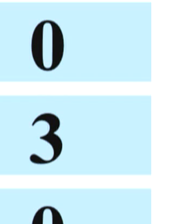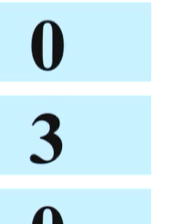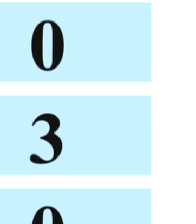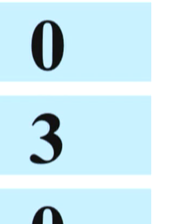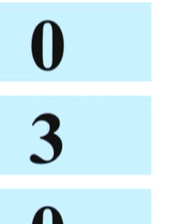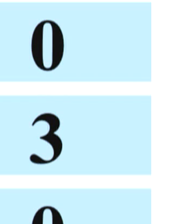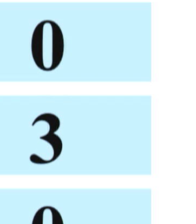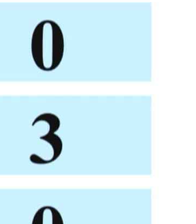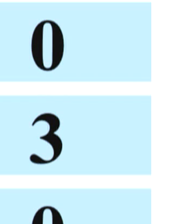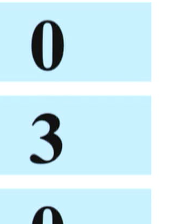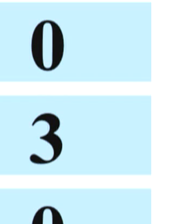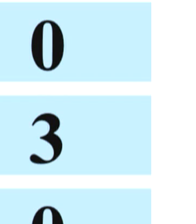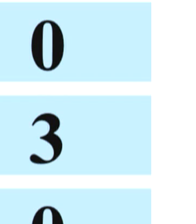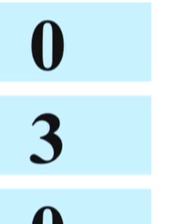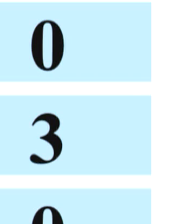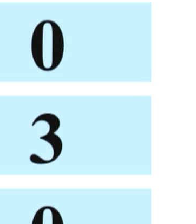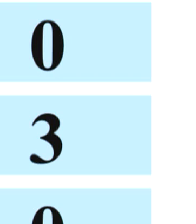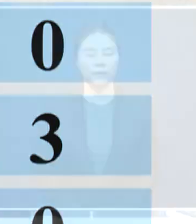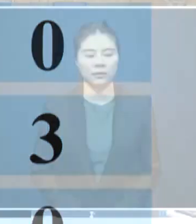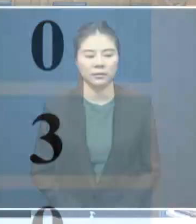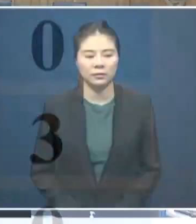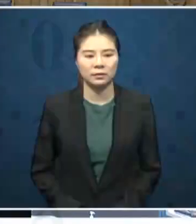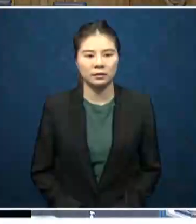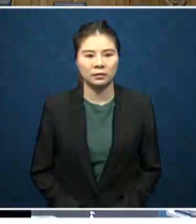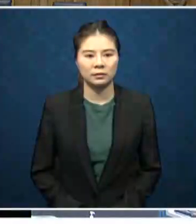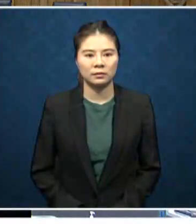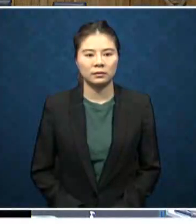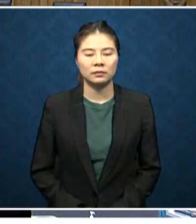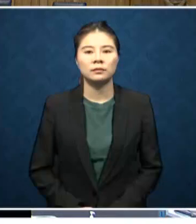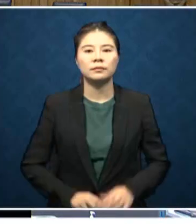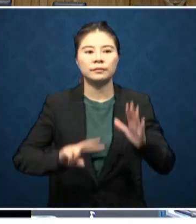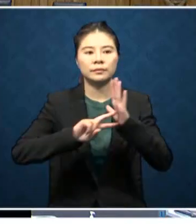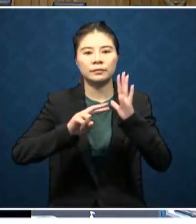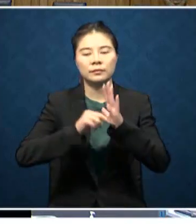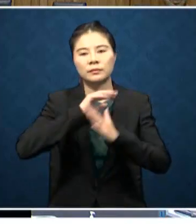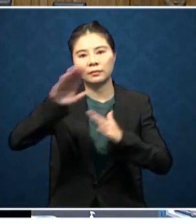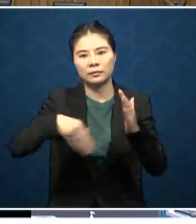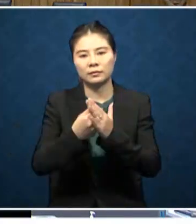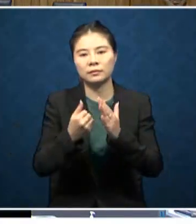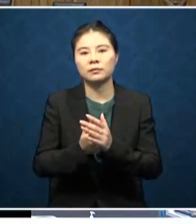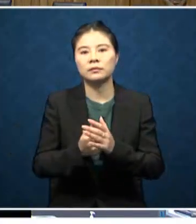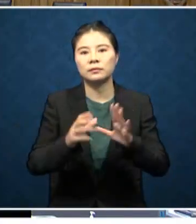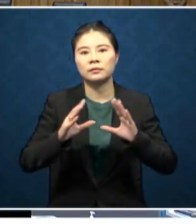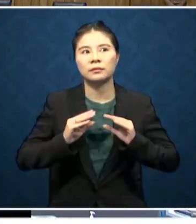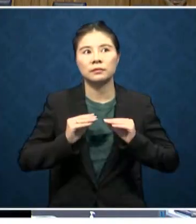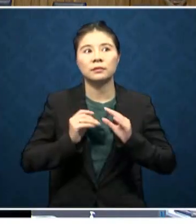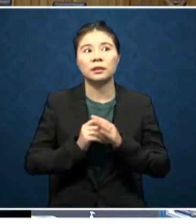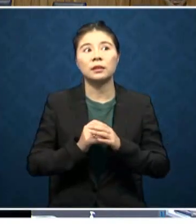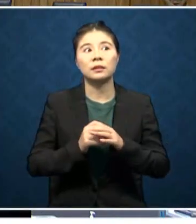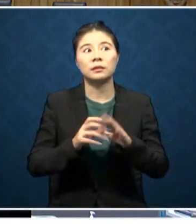งดออกเสียง 3เป็นอันว่าที่ประชุมลงมติเห็นควรให้ตั้งคณะกรรมาธิการ